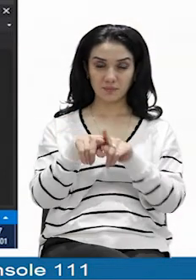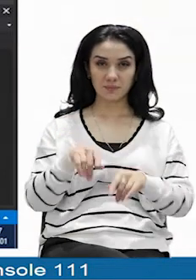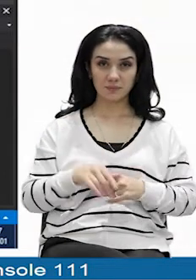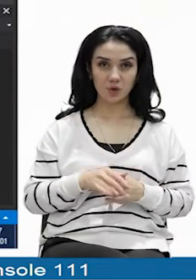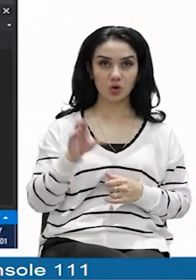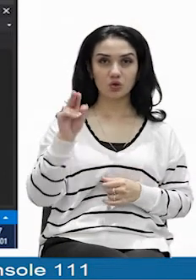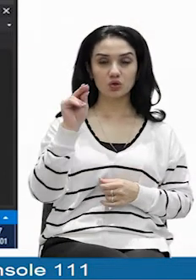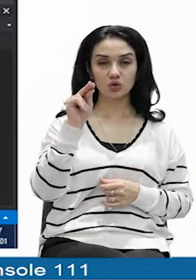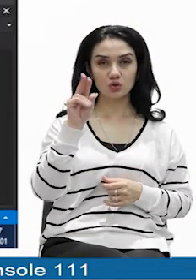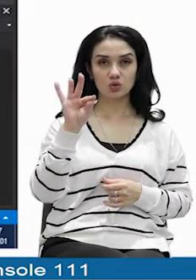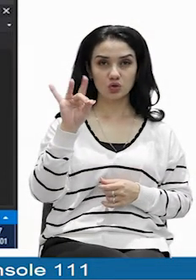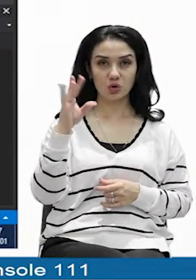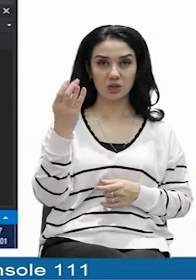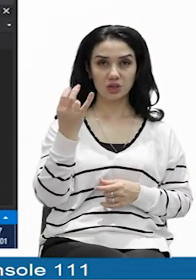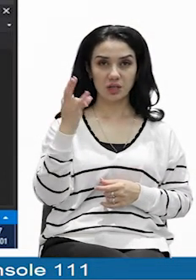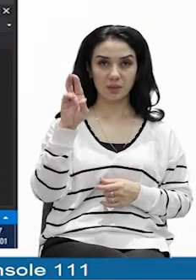Chorshanba, to'g'rimi?